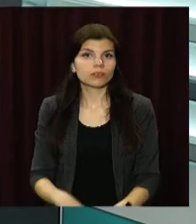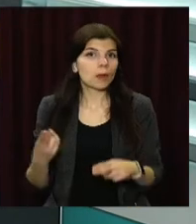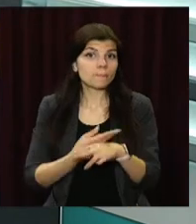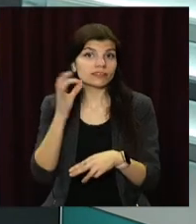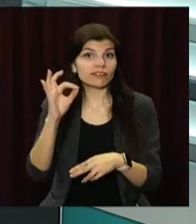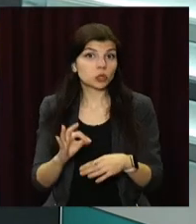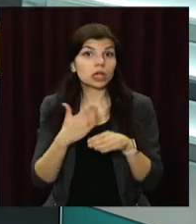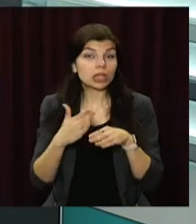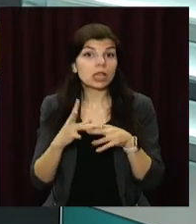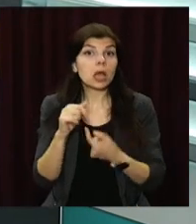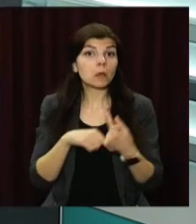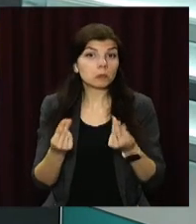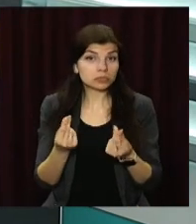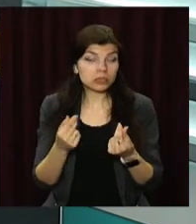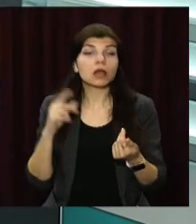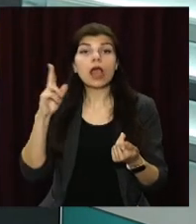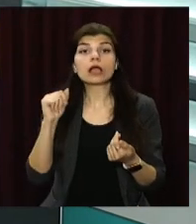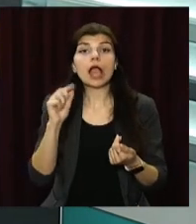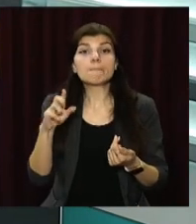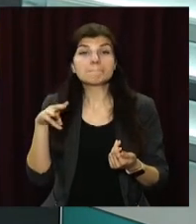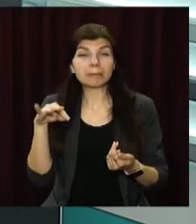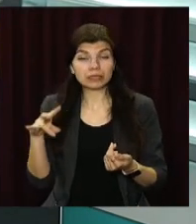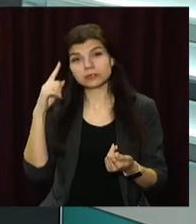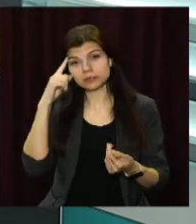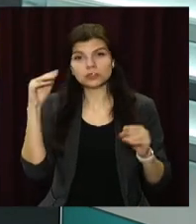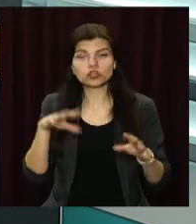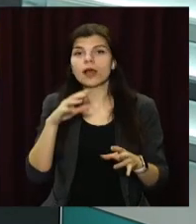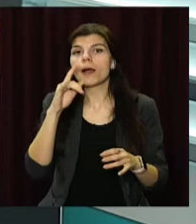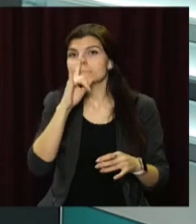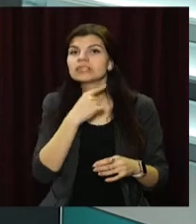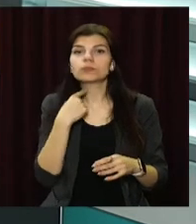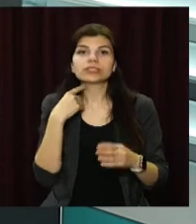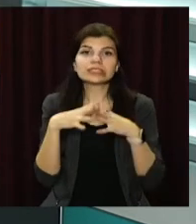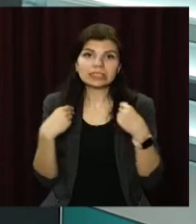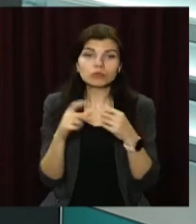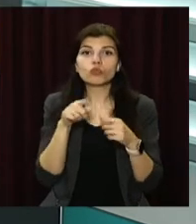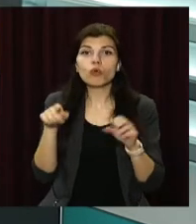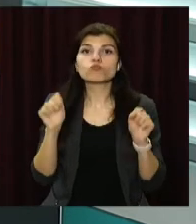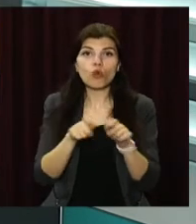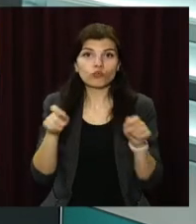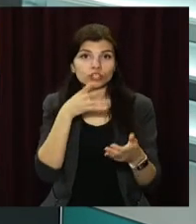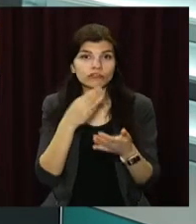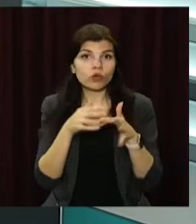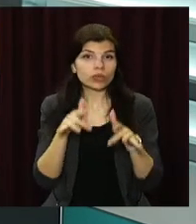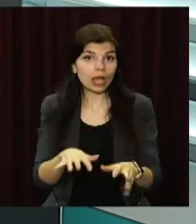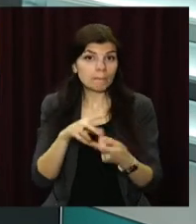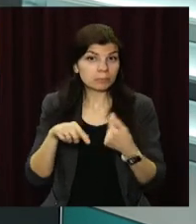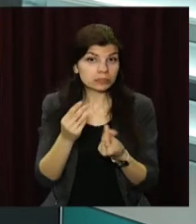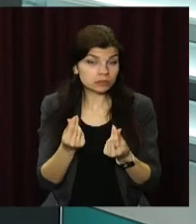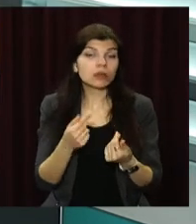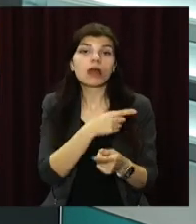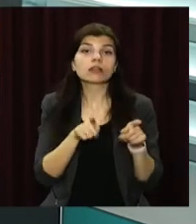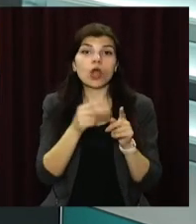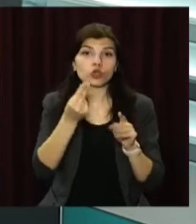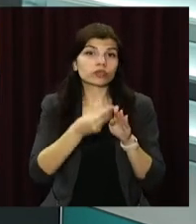Безвідсоткові кредити на бізнес. Кабмін вирішив надавати позики малозабезпеченим сім'ям, аби вони могли відкрити свою справу. Давати на